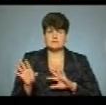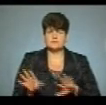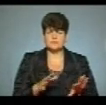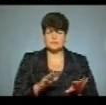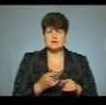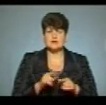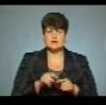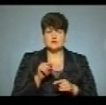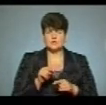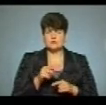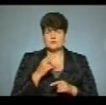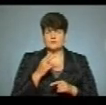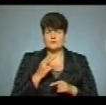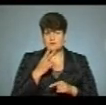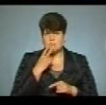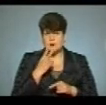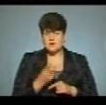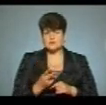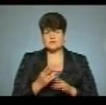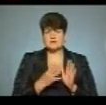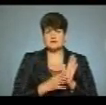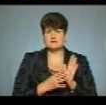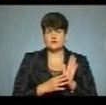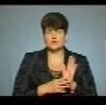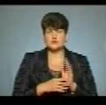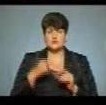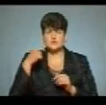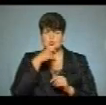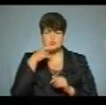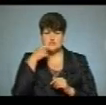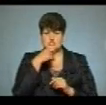цьому «Ready-made» Богдана Свиридова ми бачимо 90 зубних щіток, які